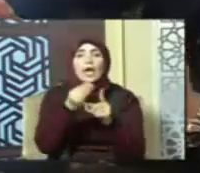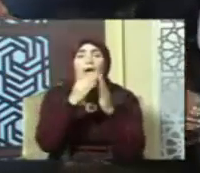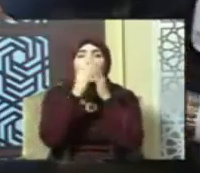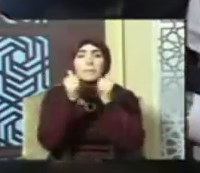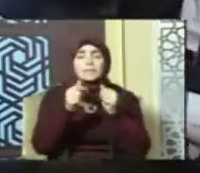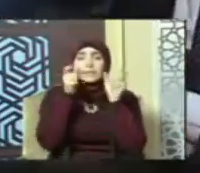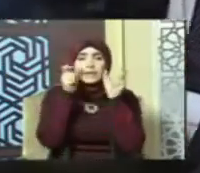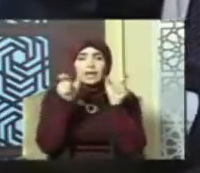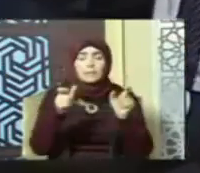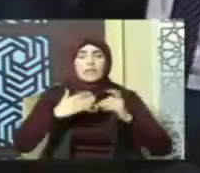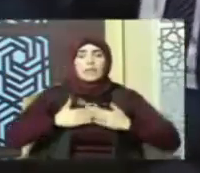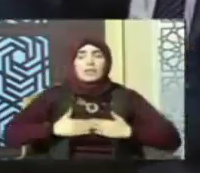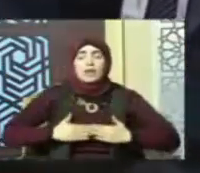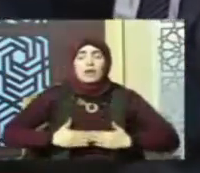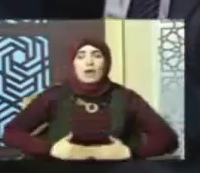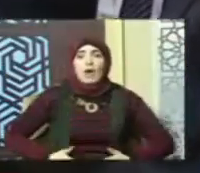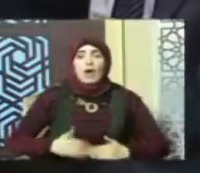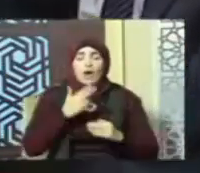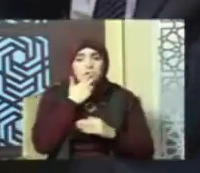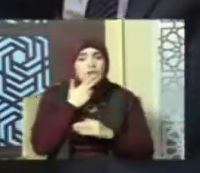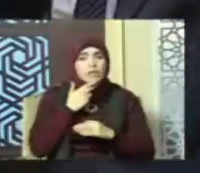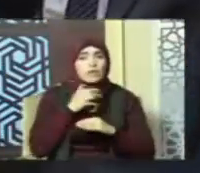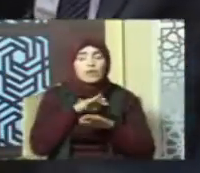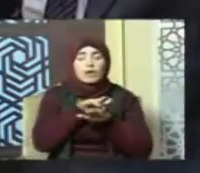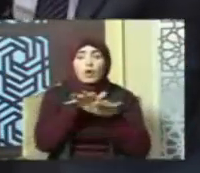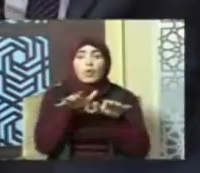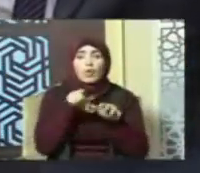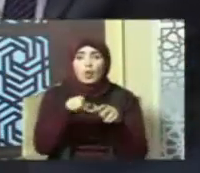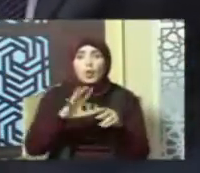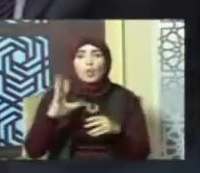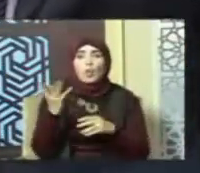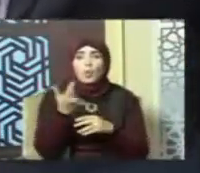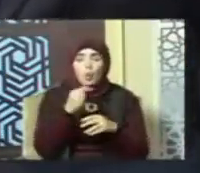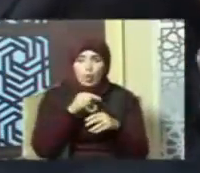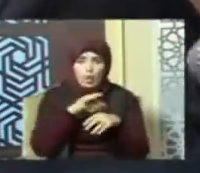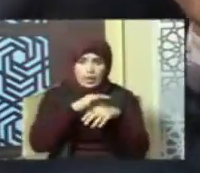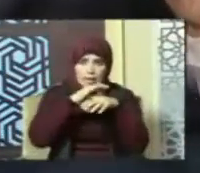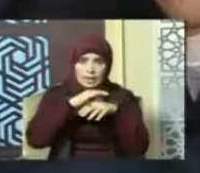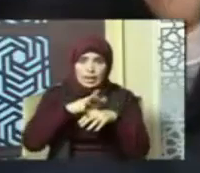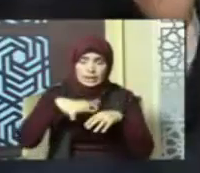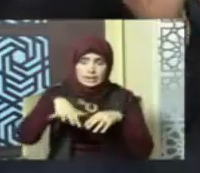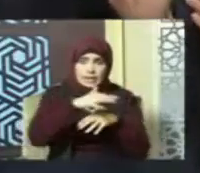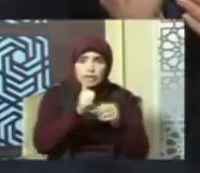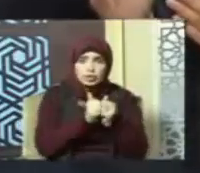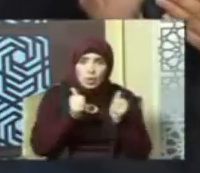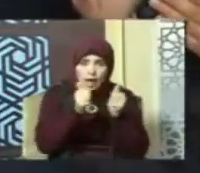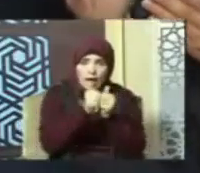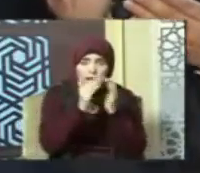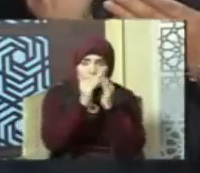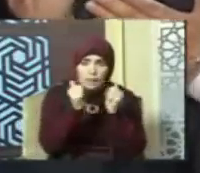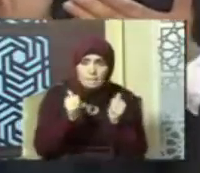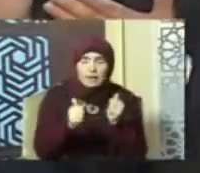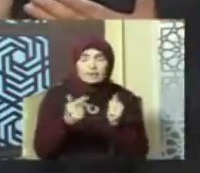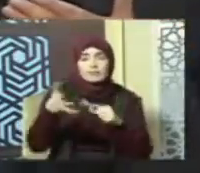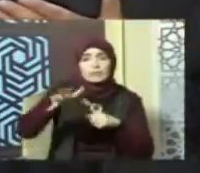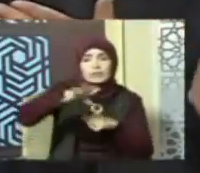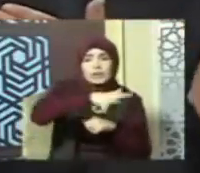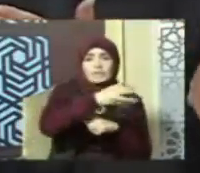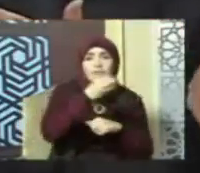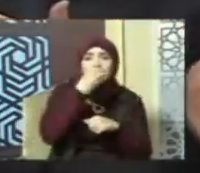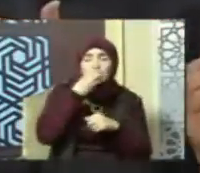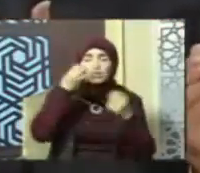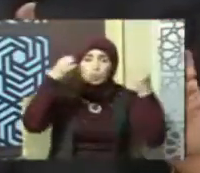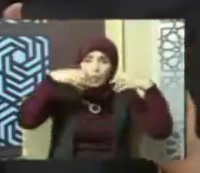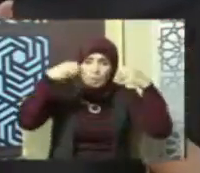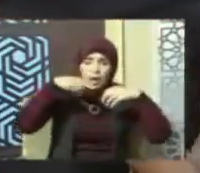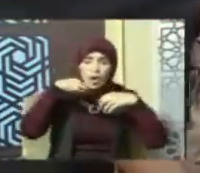سخاء رخاء، واجعل رزق أهلها رغدا من السحر والبحر والبر والجبل